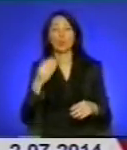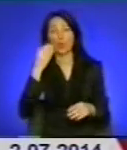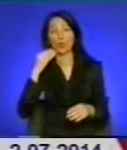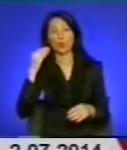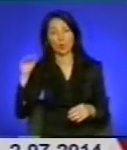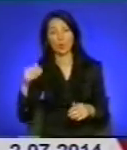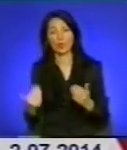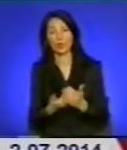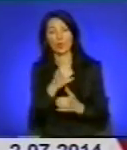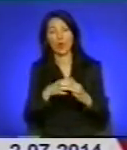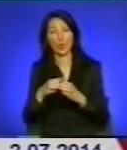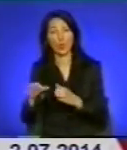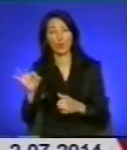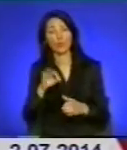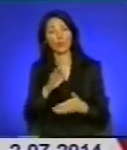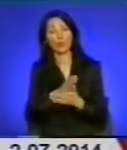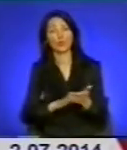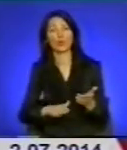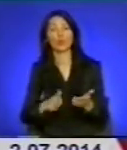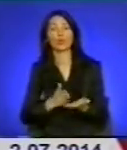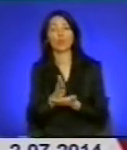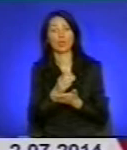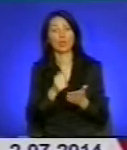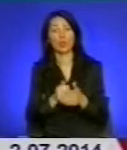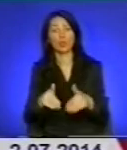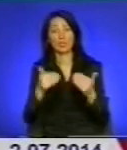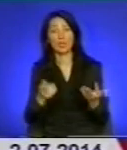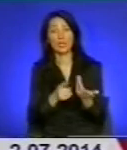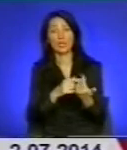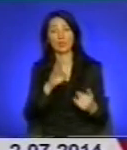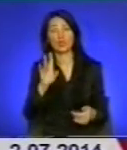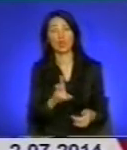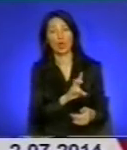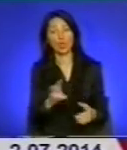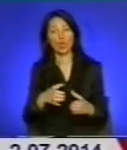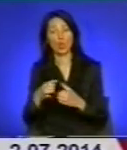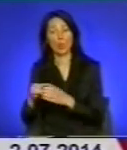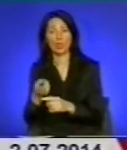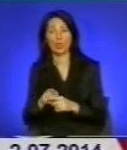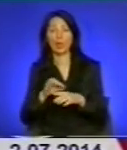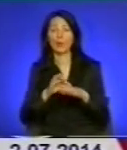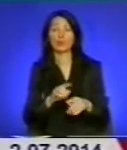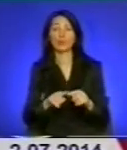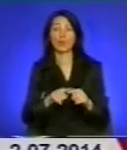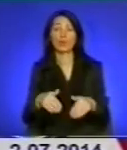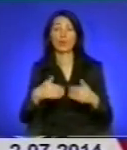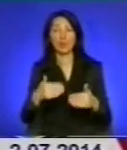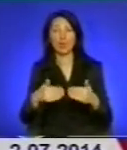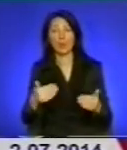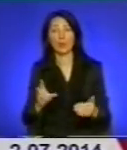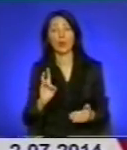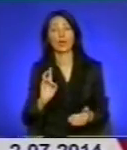продовжує зберігається тенденція до збільшення кількості релігійних громад яка проходить швидшими темпами ніж